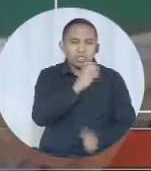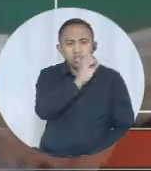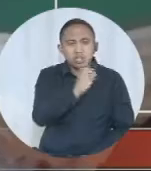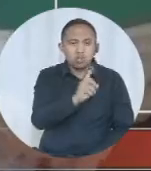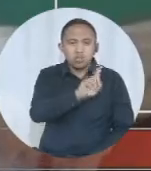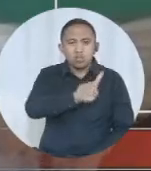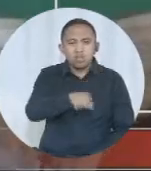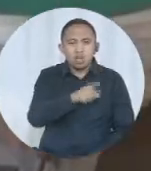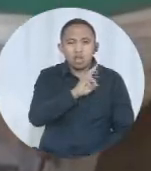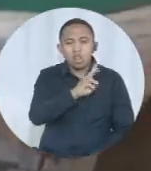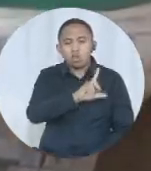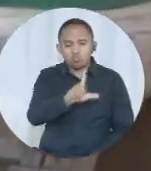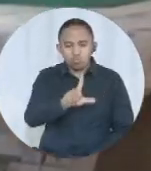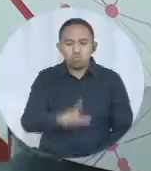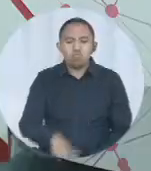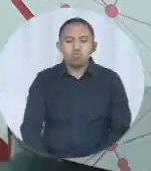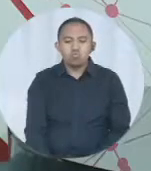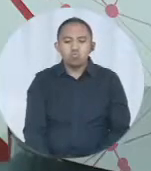1,500.